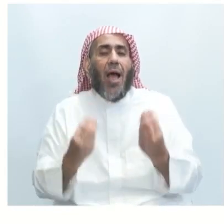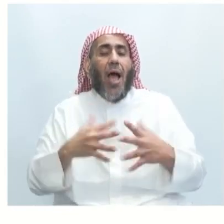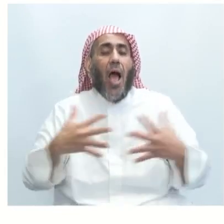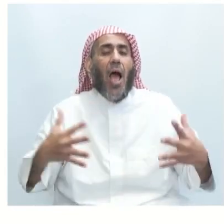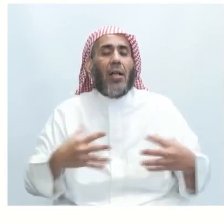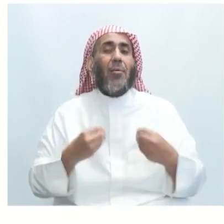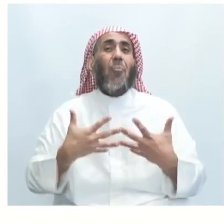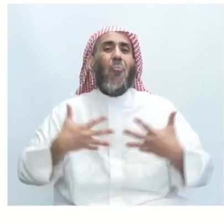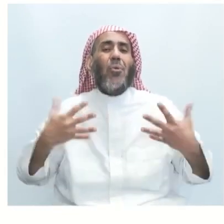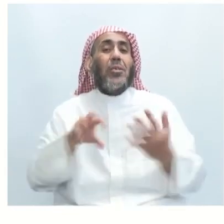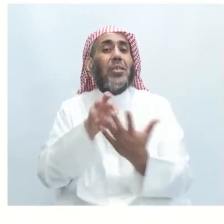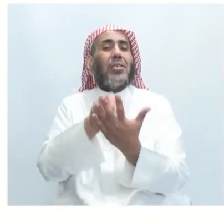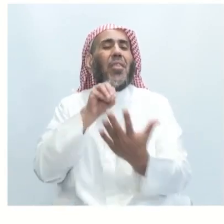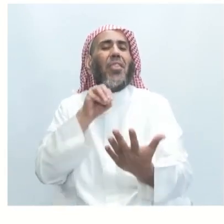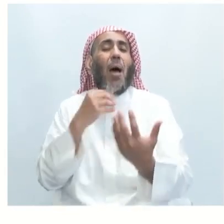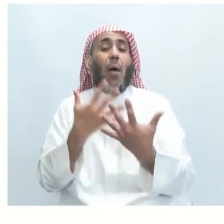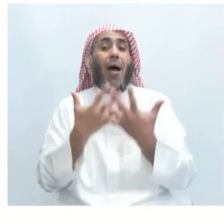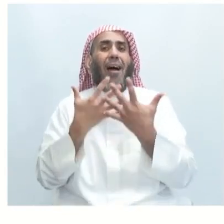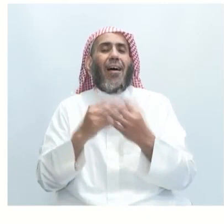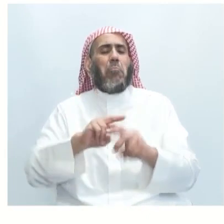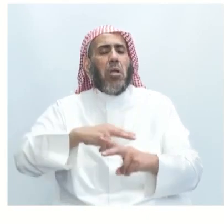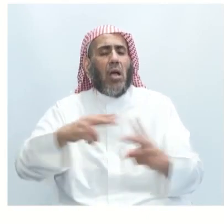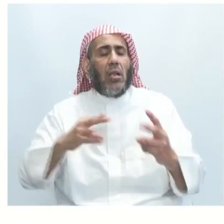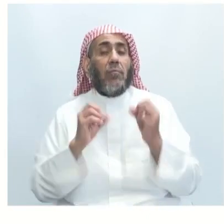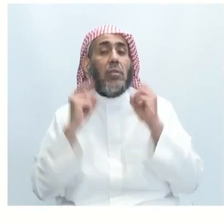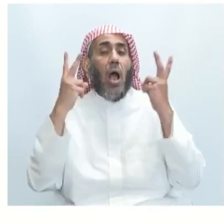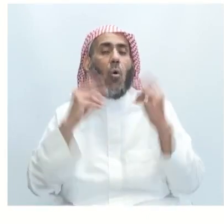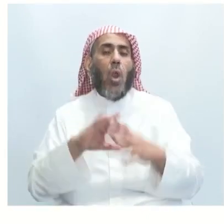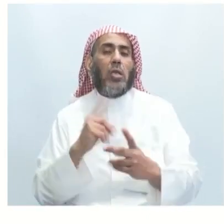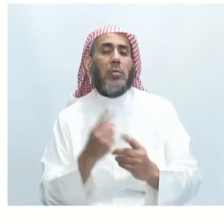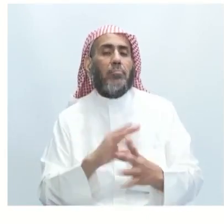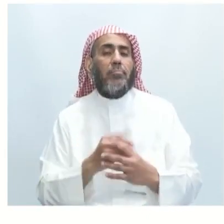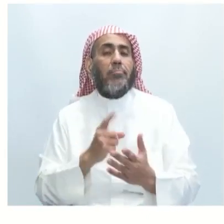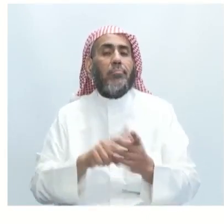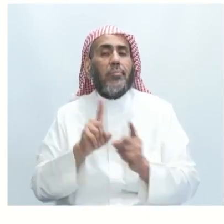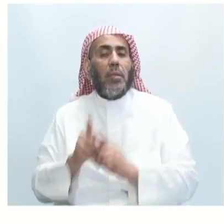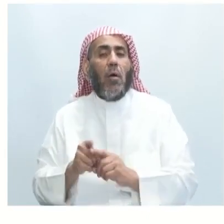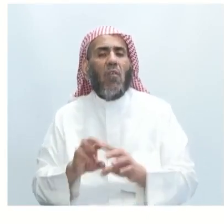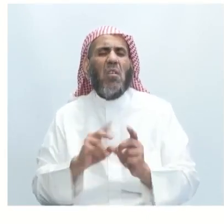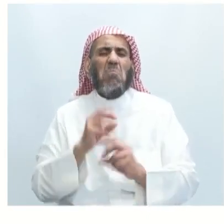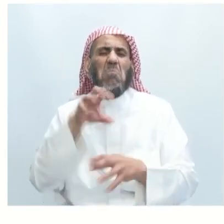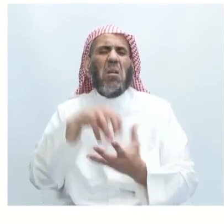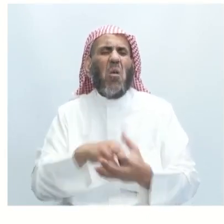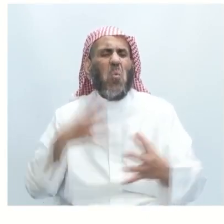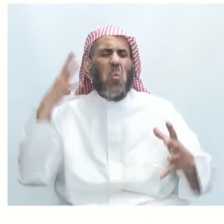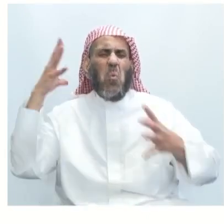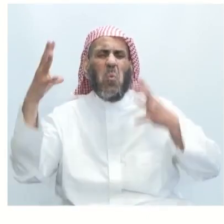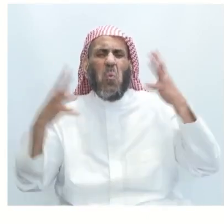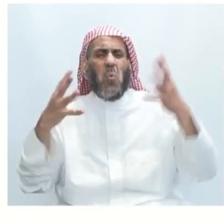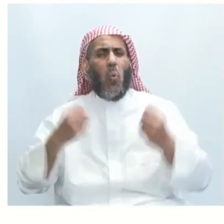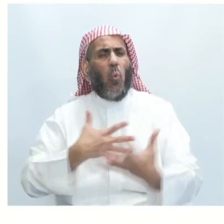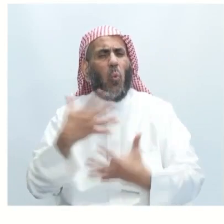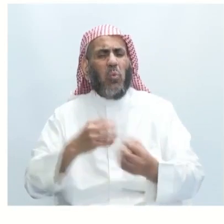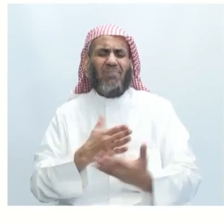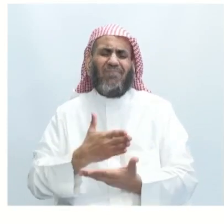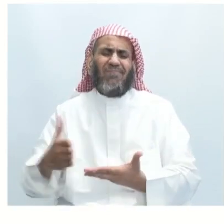منعش جذاب يختلف ادراكه للاشياء عندما يكون في مكان مزعج صخب